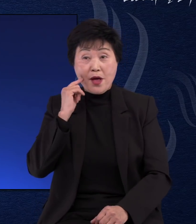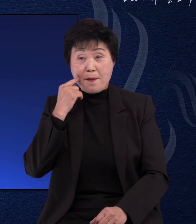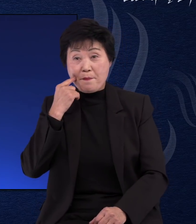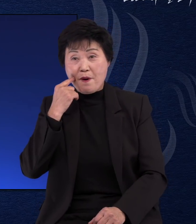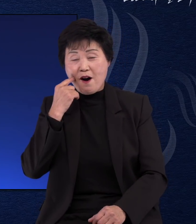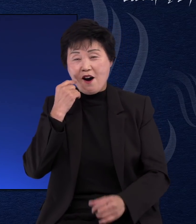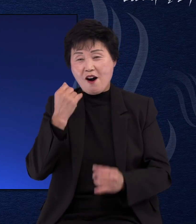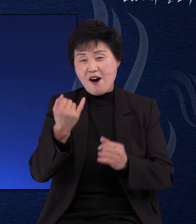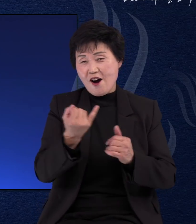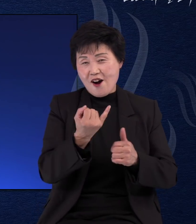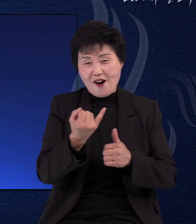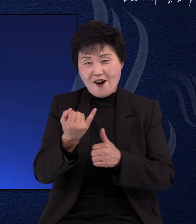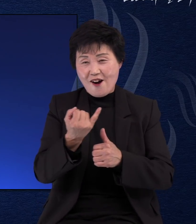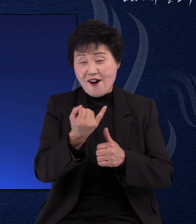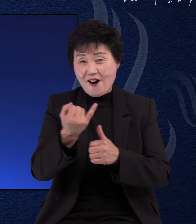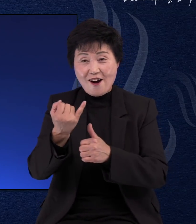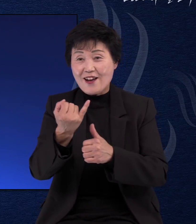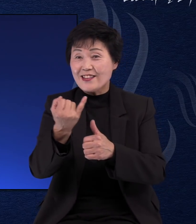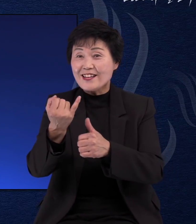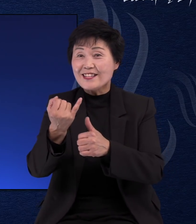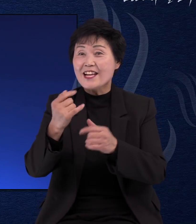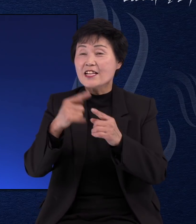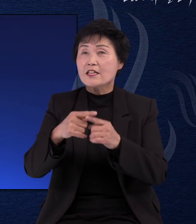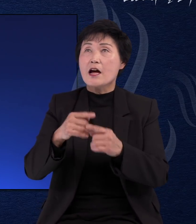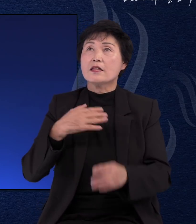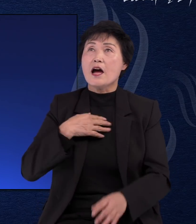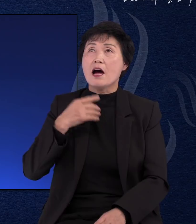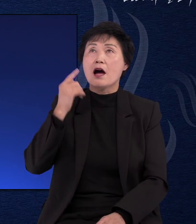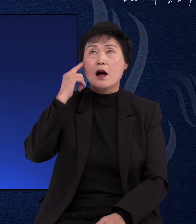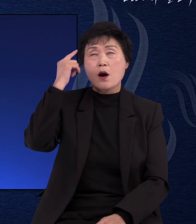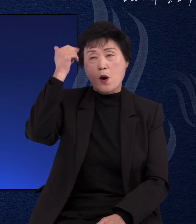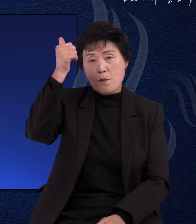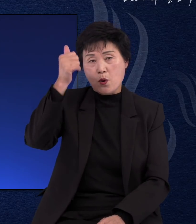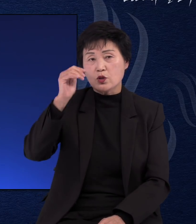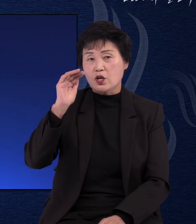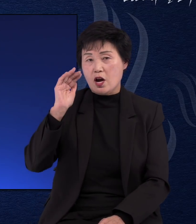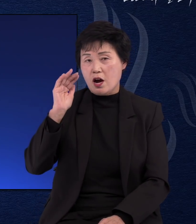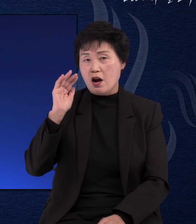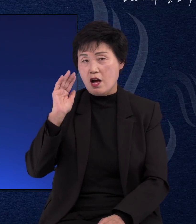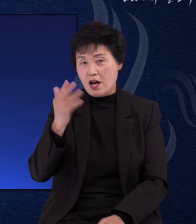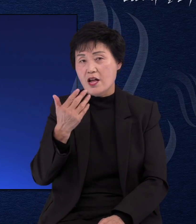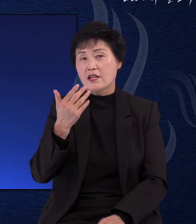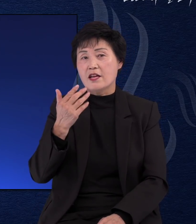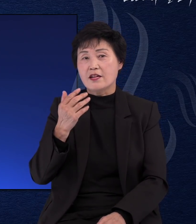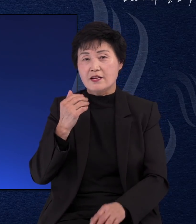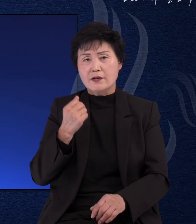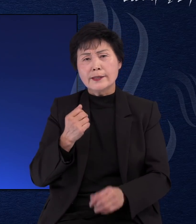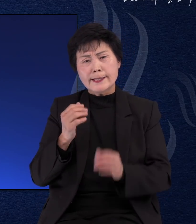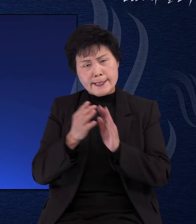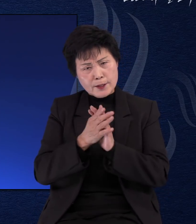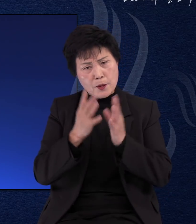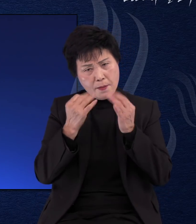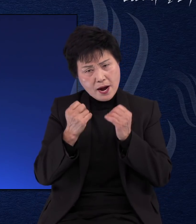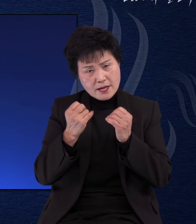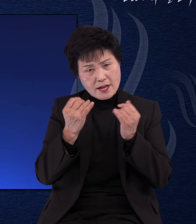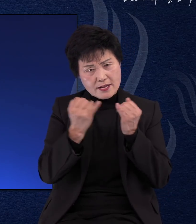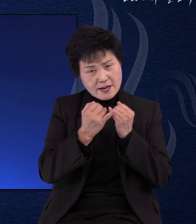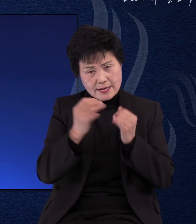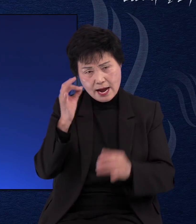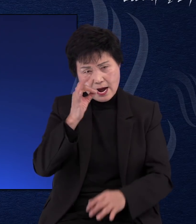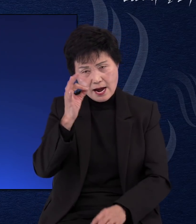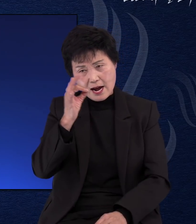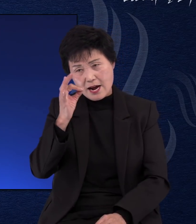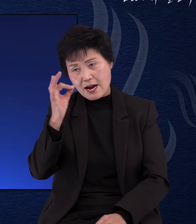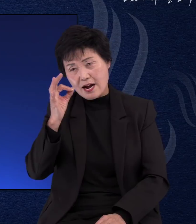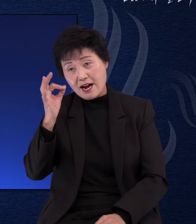열심히 따라다니다가 정신 차려야 된다. 나는 목회해야 되는데 이쁜 사람 찾으면 안 되고 기도 많이 하는 사람 찾아야 된다. 강당으로 달려가 강당